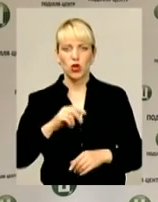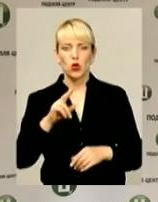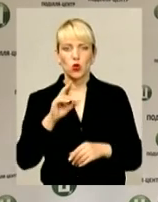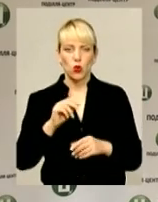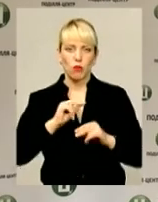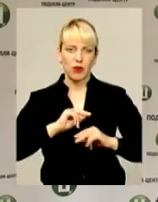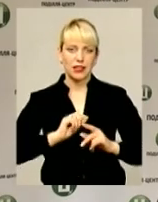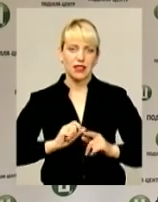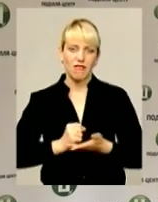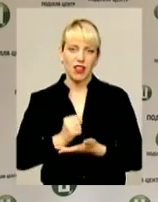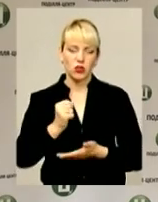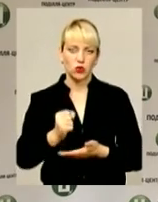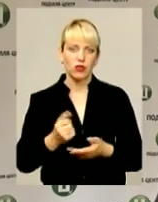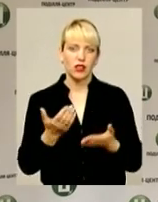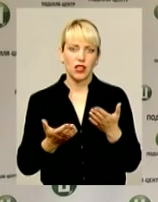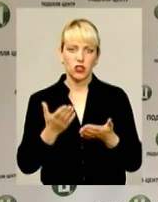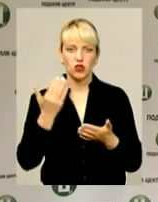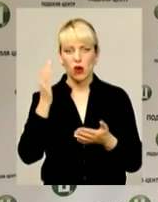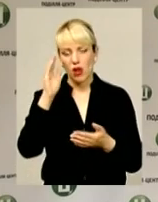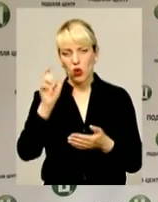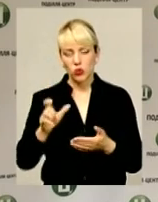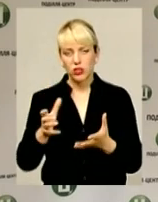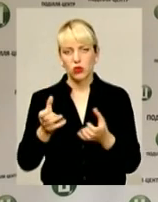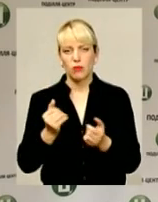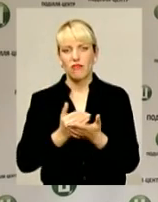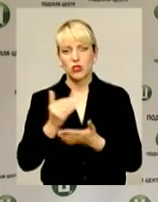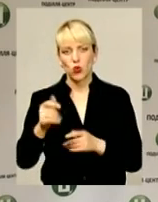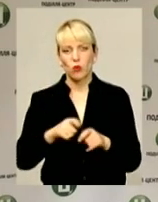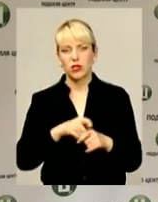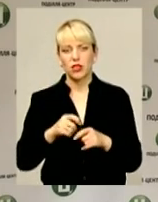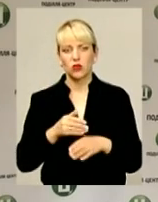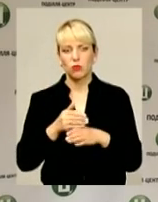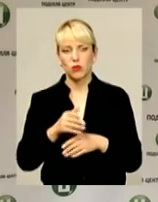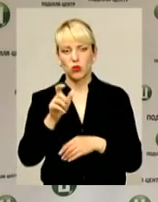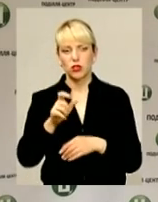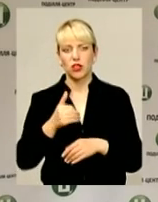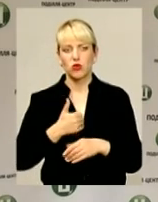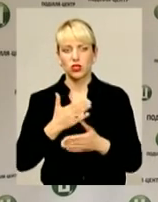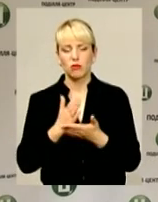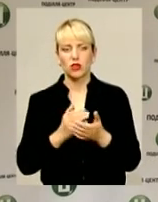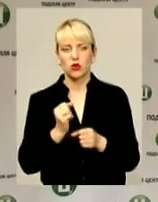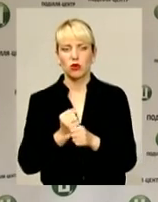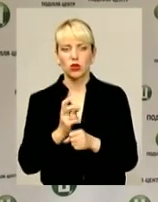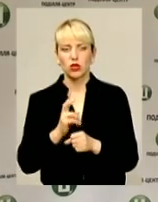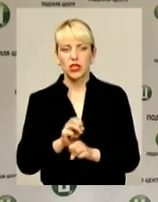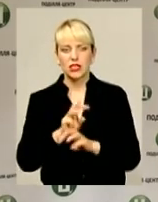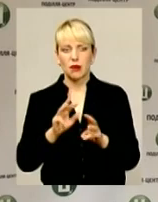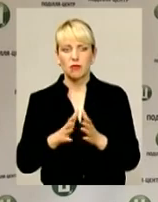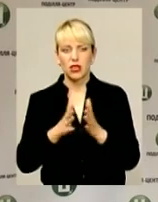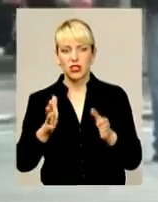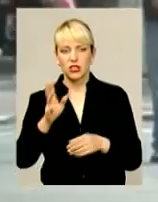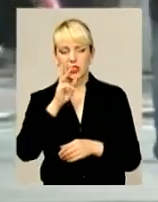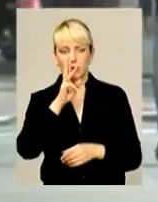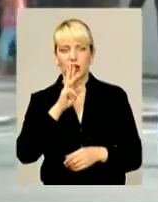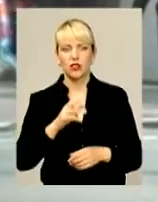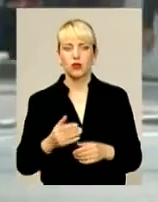працевлаштування. Якщо він отримає високу матеріальну допомогу, то, зрозуміло, він хоче мати роботу, яка забезпечує більшу заробітну